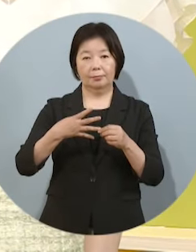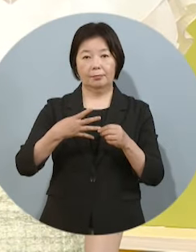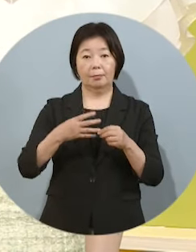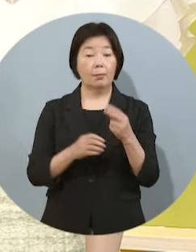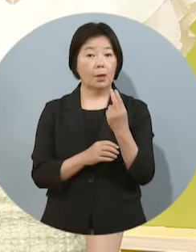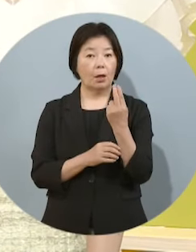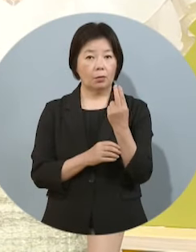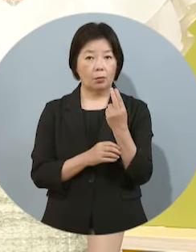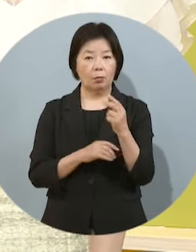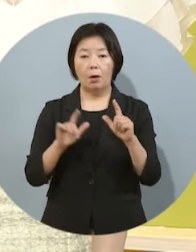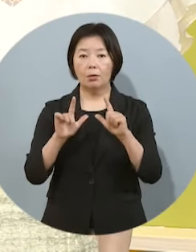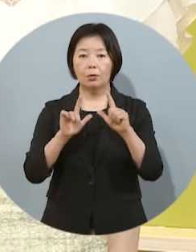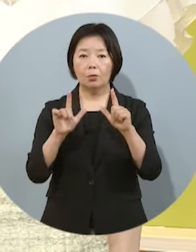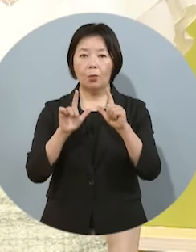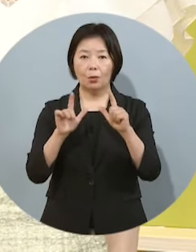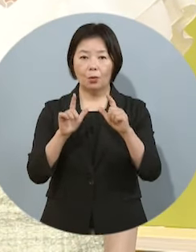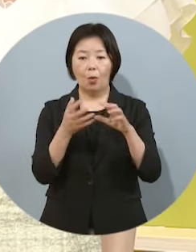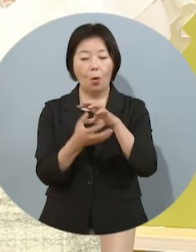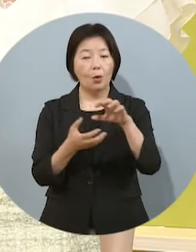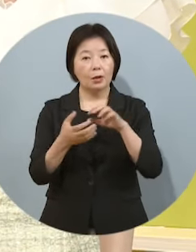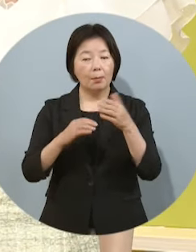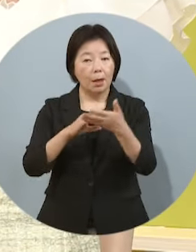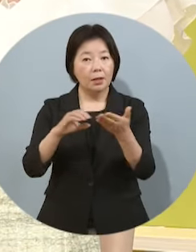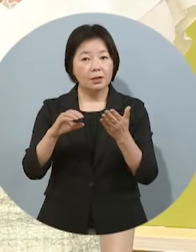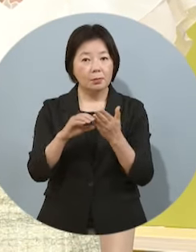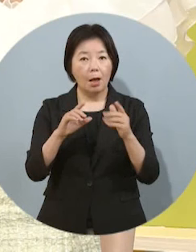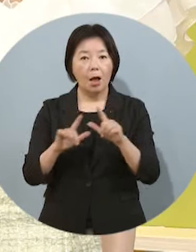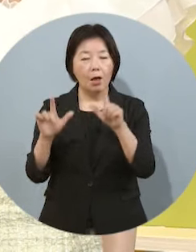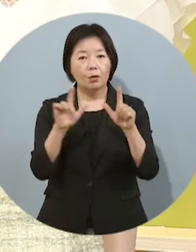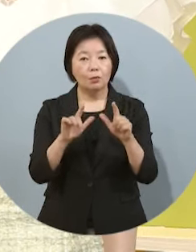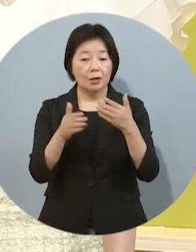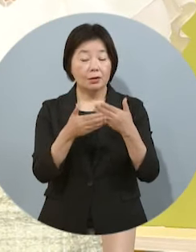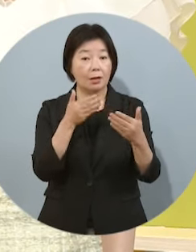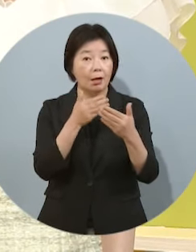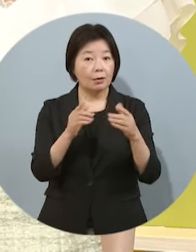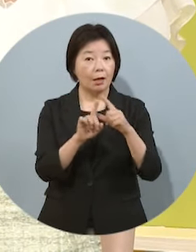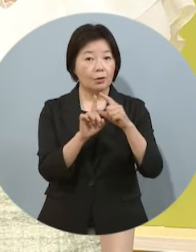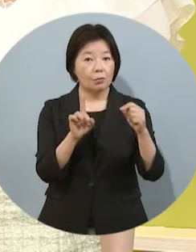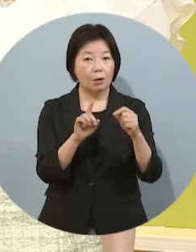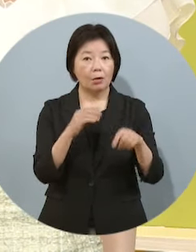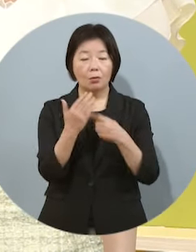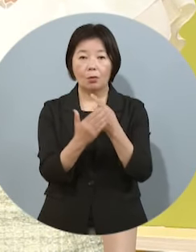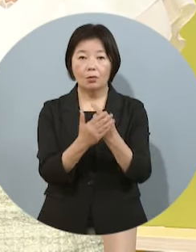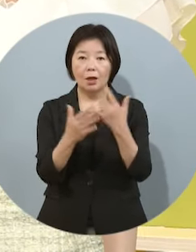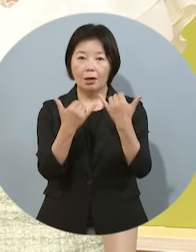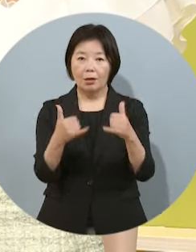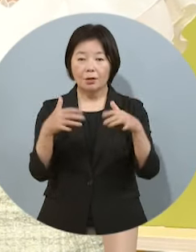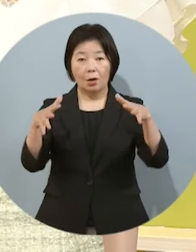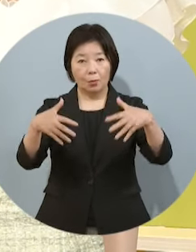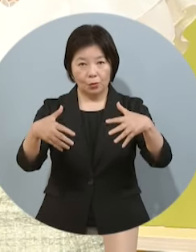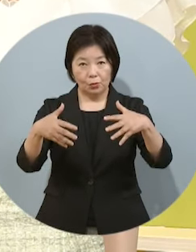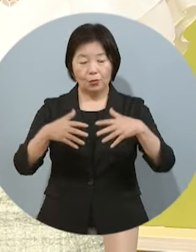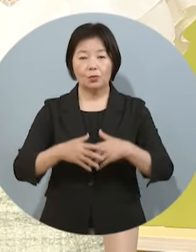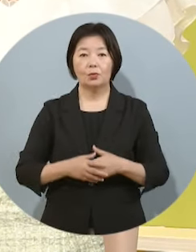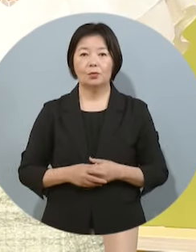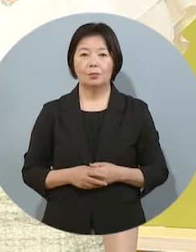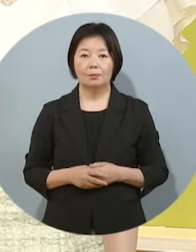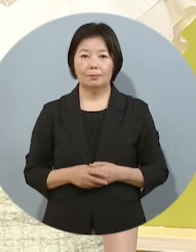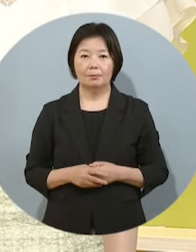都は東京多摩島しょ暮らし体験ツアーの参加者を募集しています。